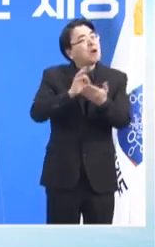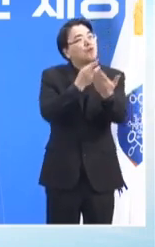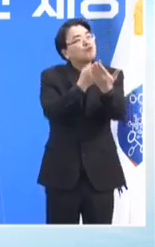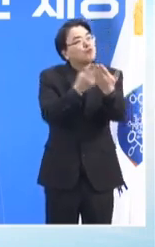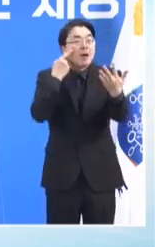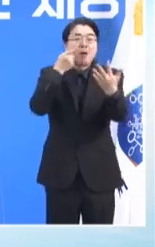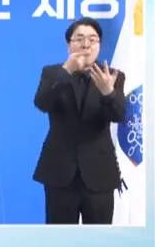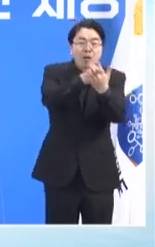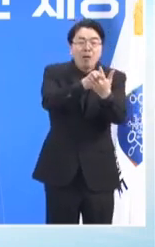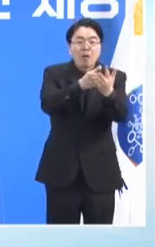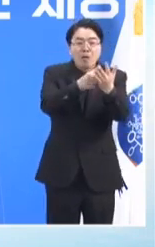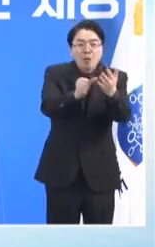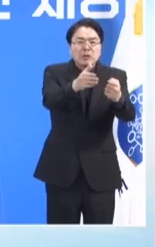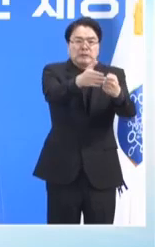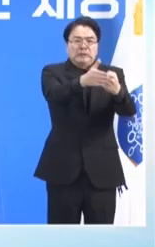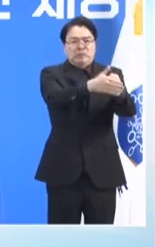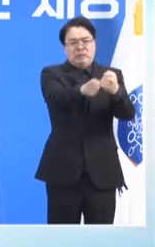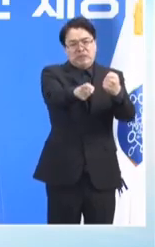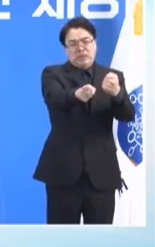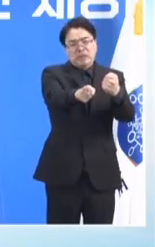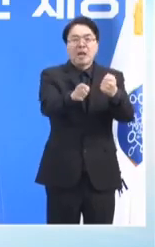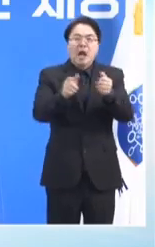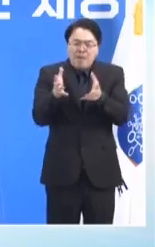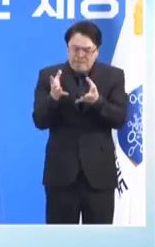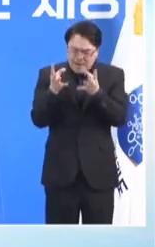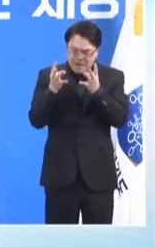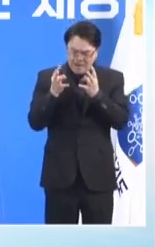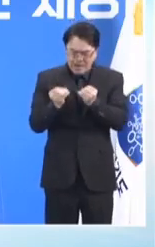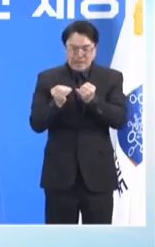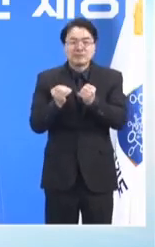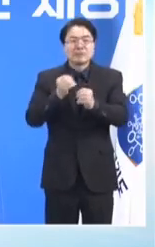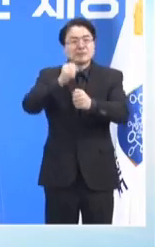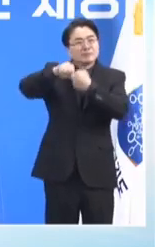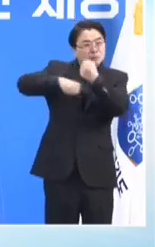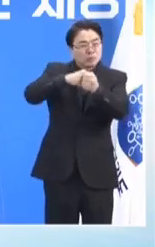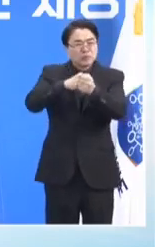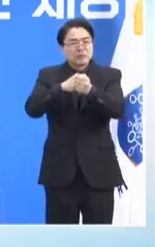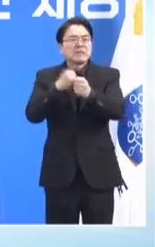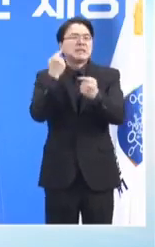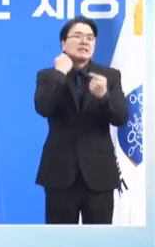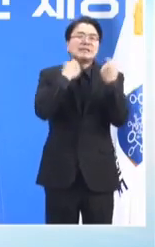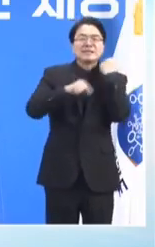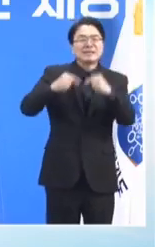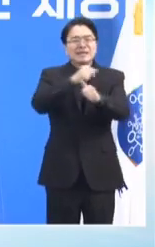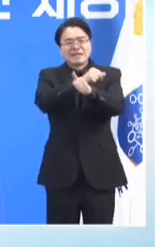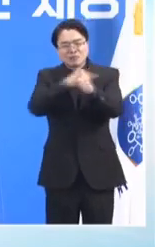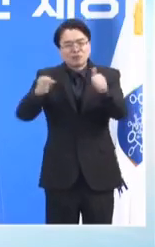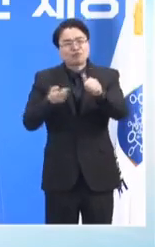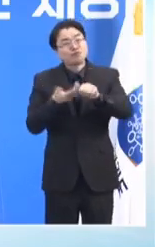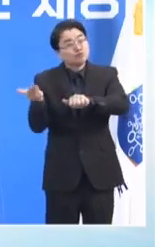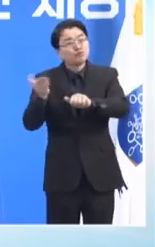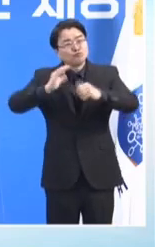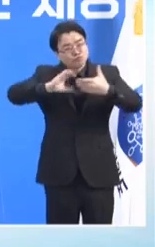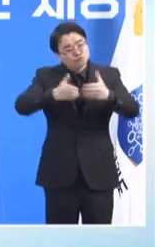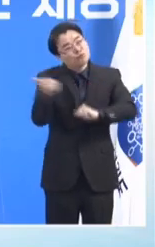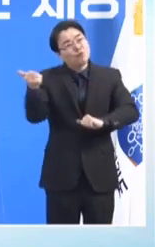구조물의 소중한 공존의 대상이 수없이 희생되어 왔습니다. 이제 우리가 속한 생태계 속에서